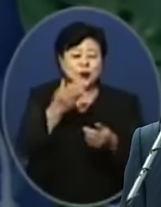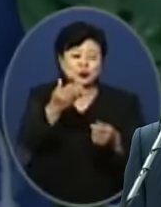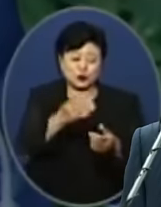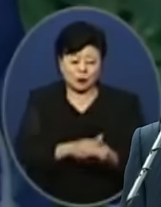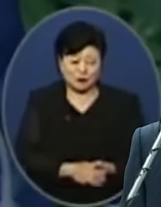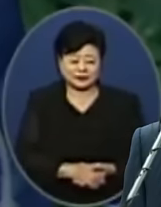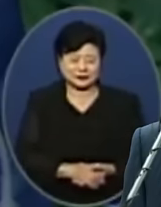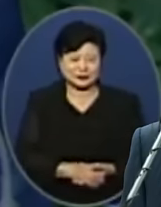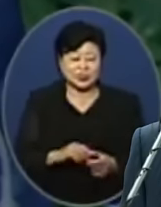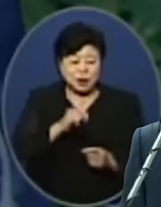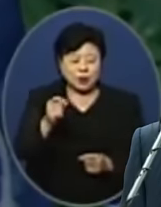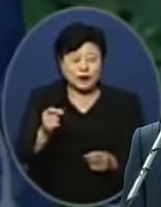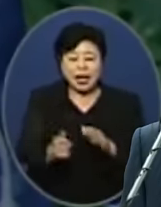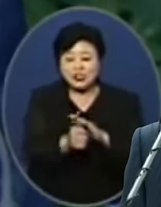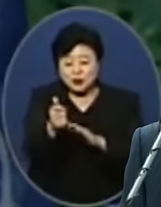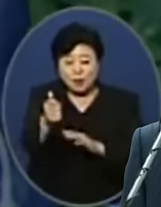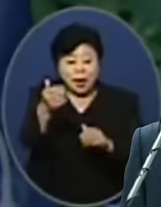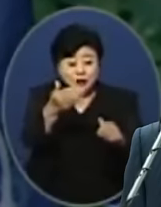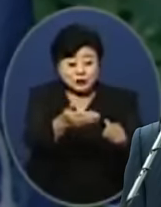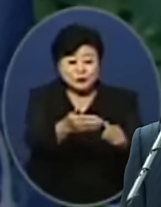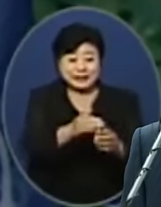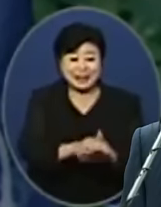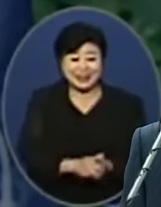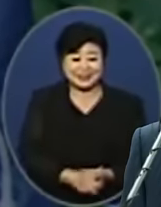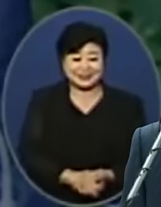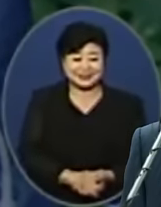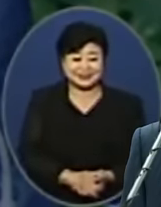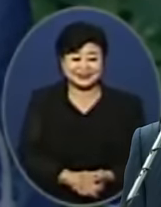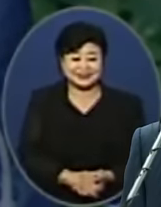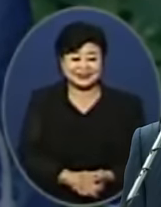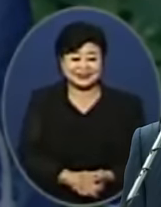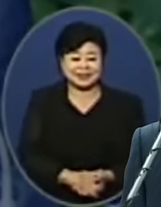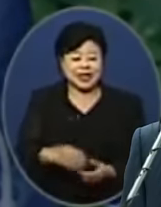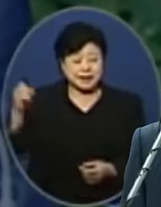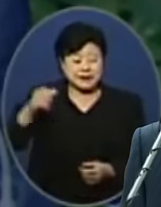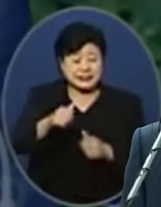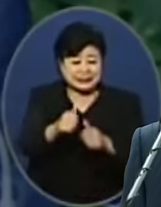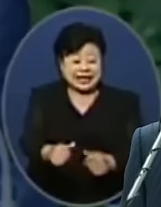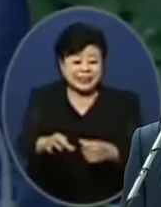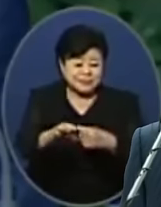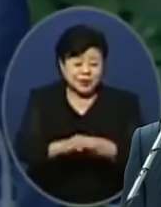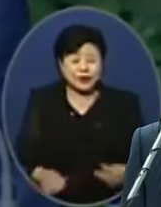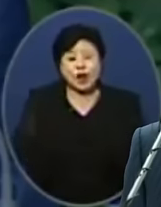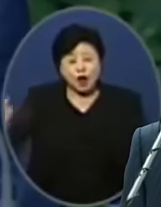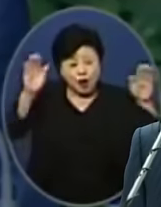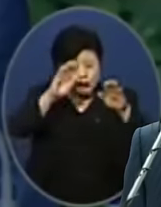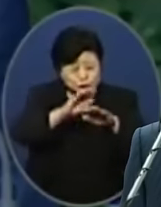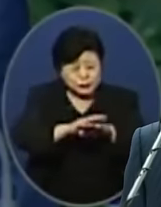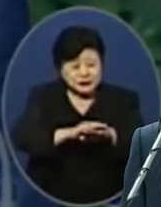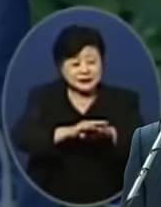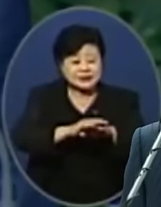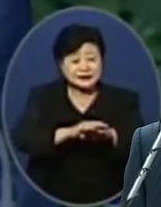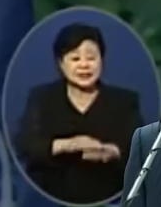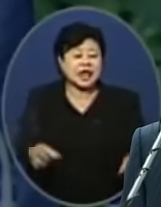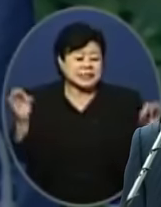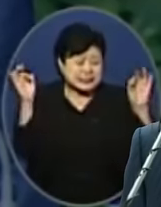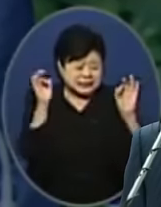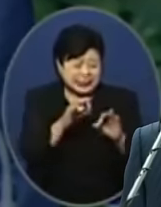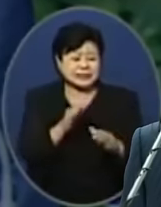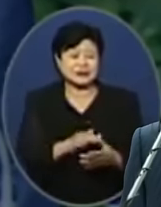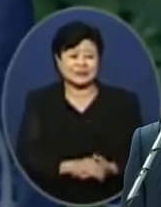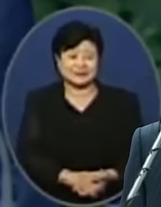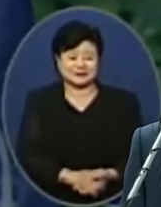주시고 영원한 소망을 주시는 것입니다. 이 빛을 따르면 어두움은 사라지는